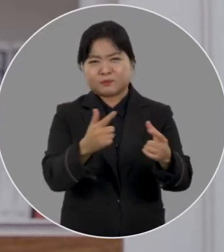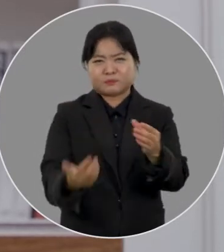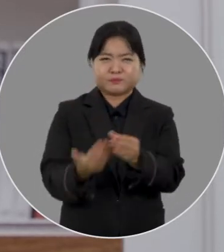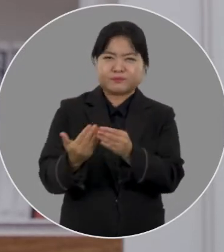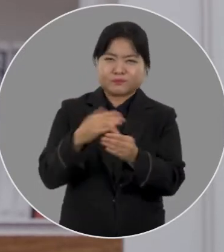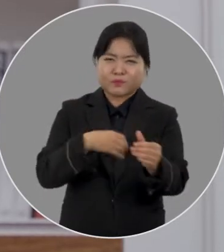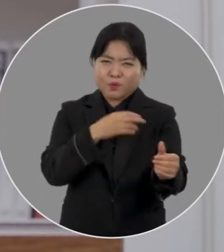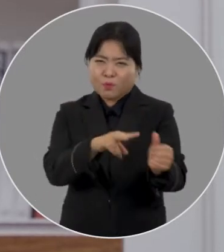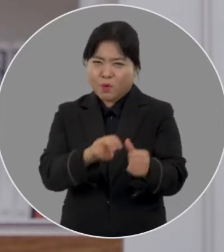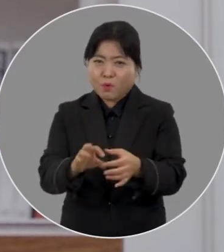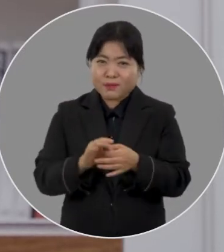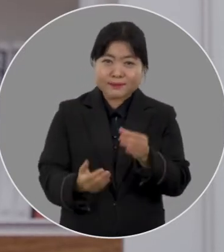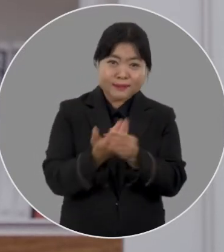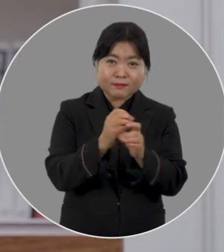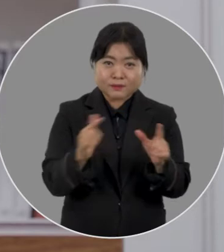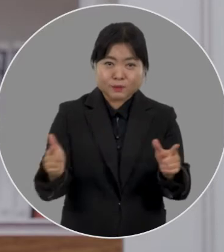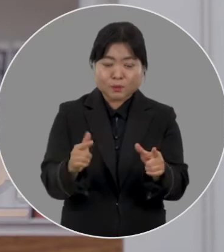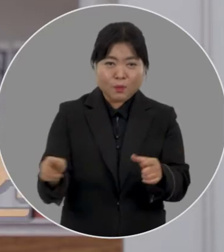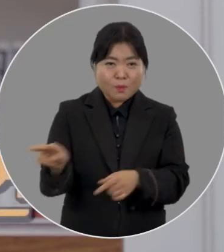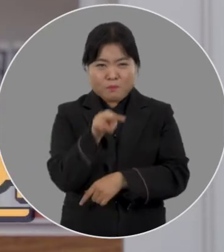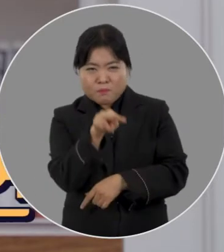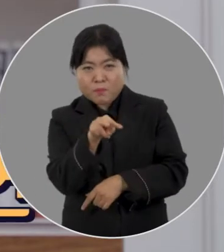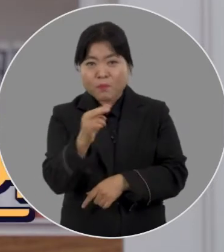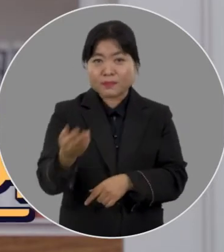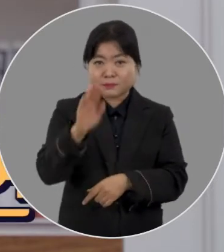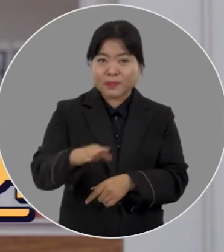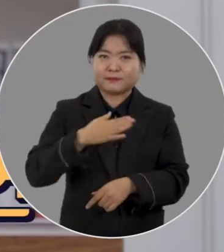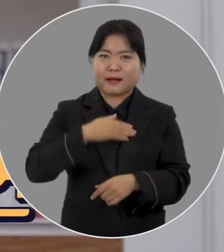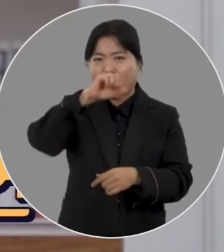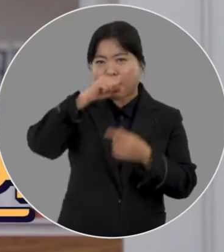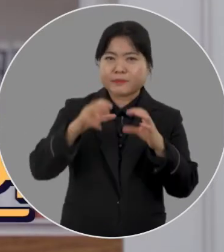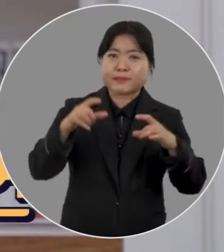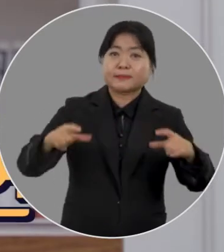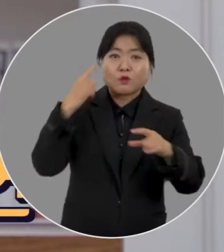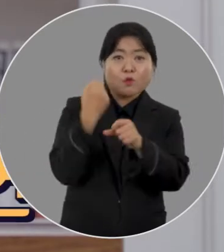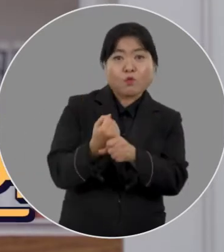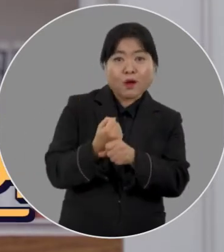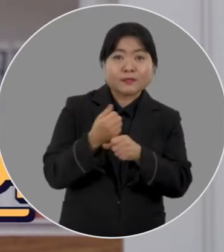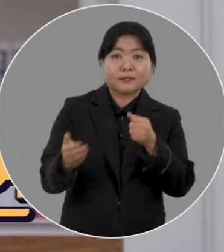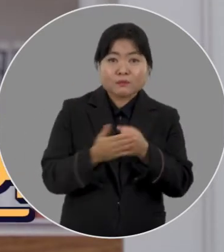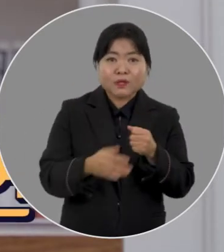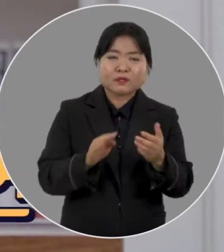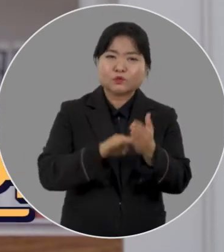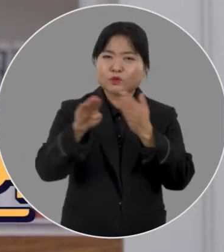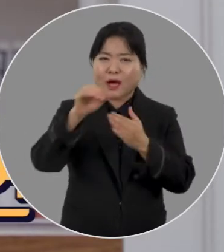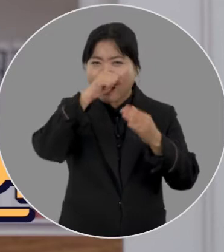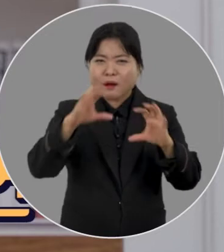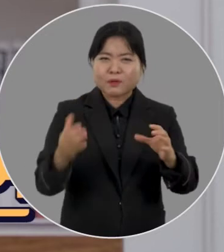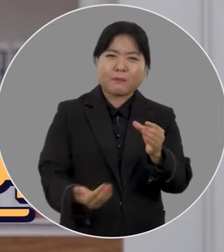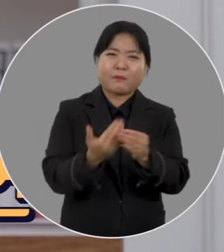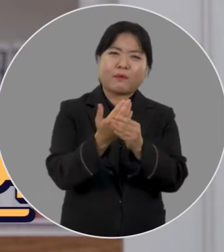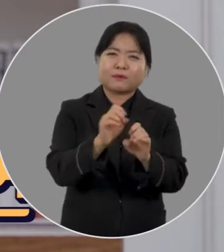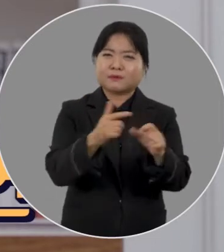가지 혐오와 관련된 사건들도 주목을 했지만, 저는 제가 아프리카 지역을 연구하기 때문에 그 이후에 아프리카에서